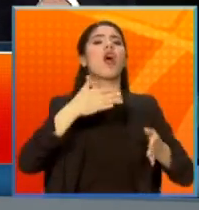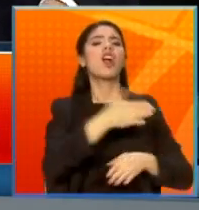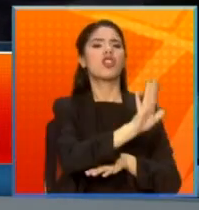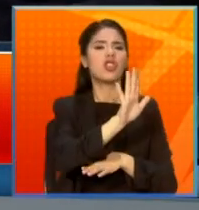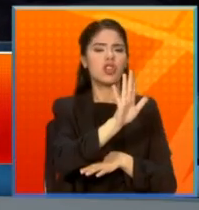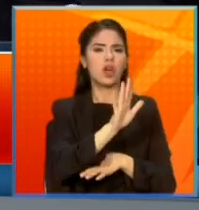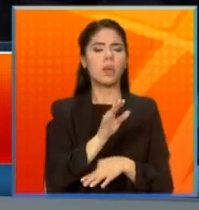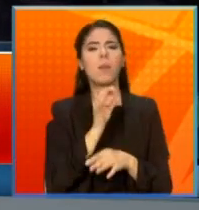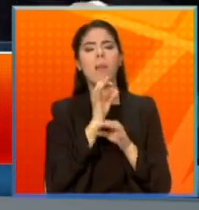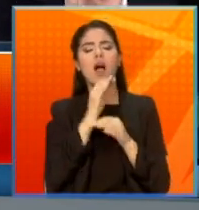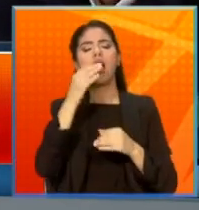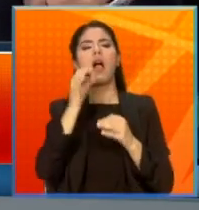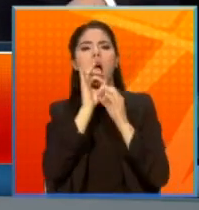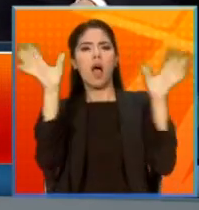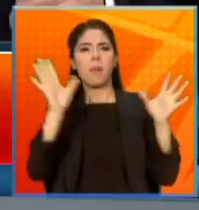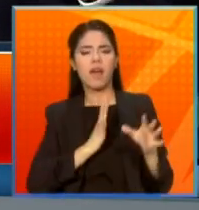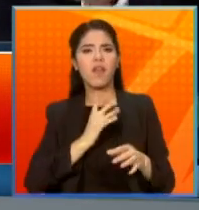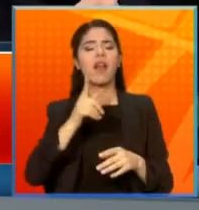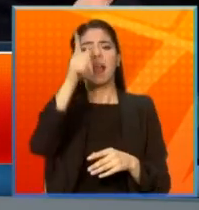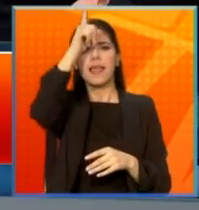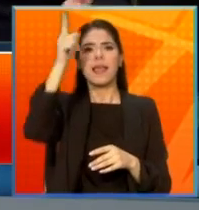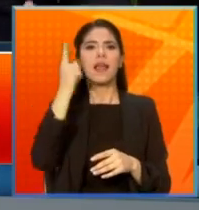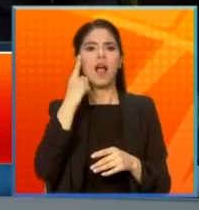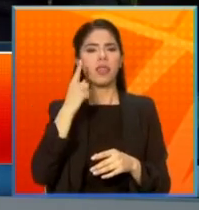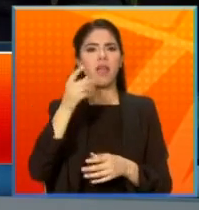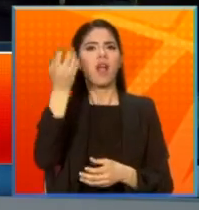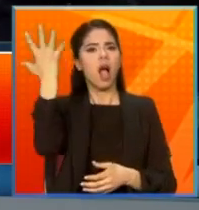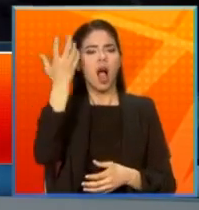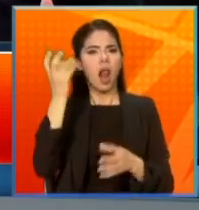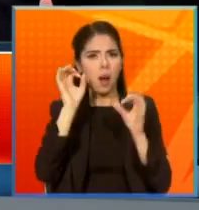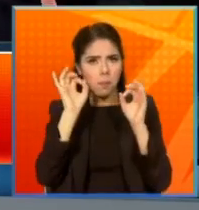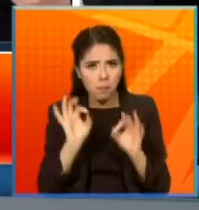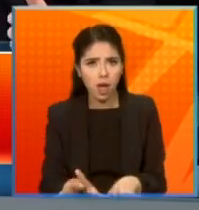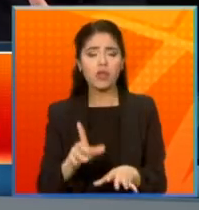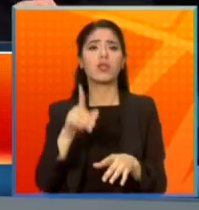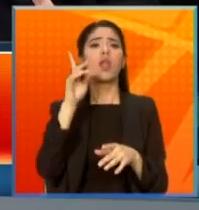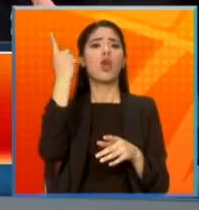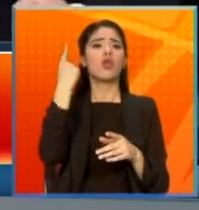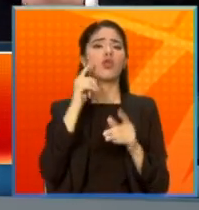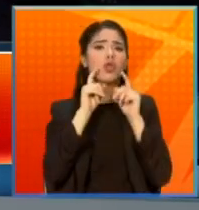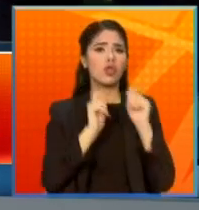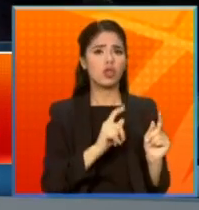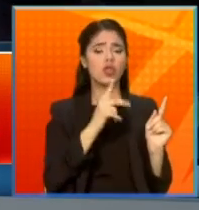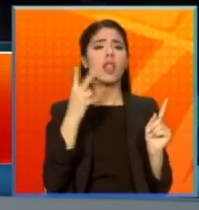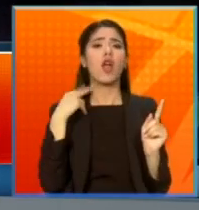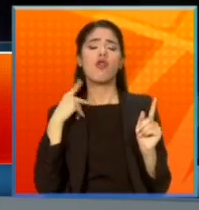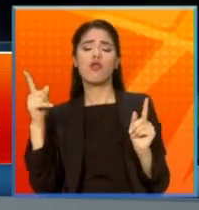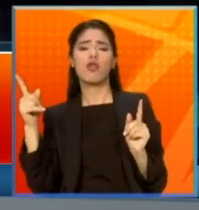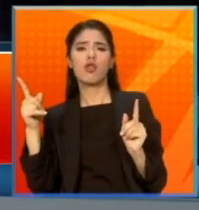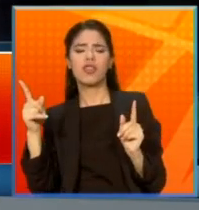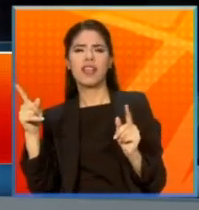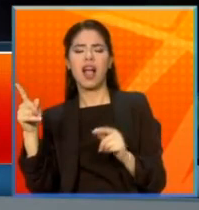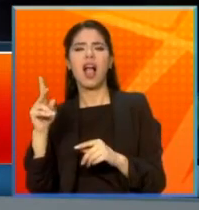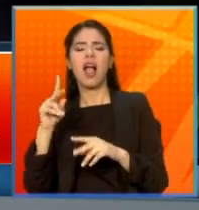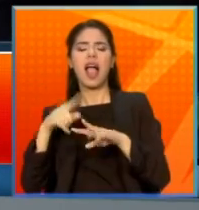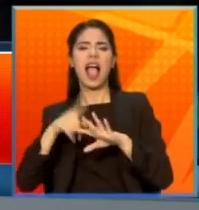için. Görünen bu. İran devleti geç de olsa alarma geçmiş gibi. Dün Çin'in Rusya Büyükelçisi korona aşısı için sona yaklaştık